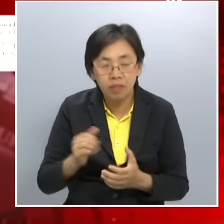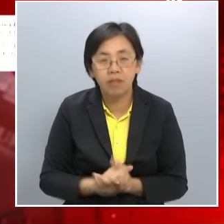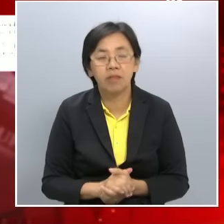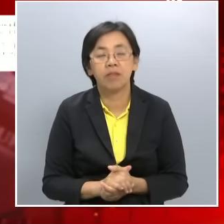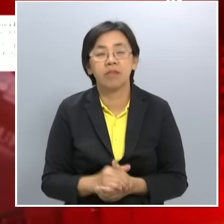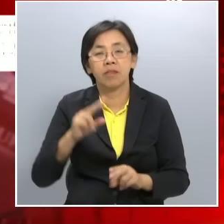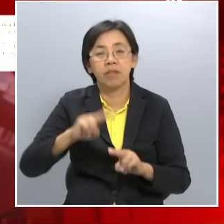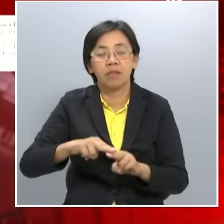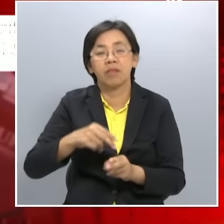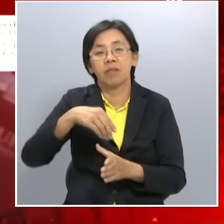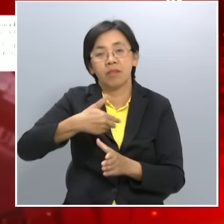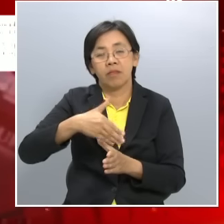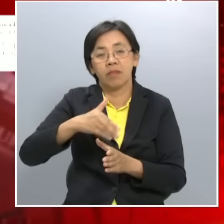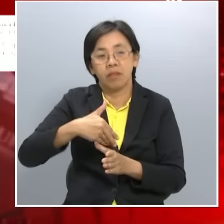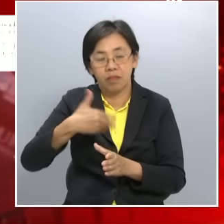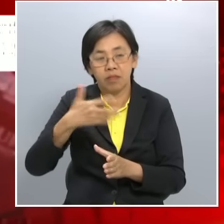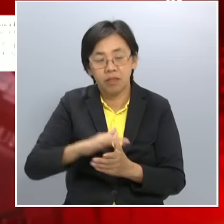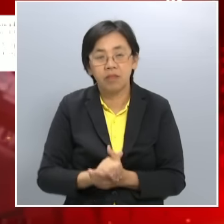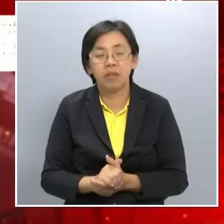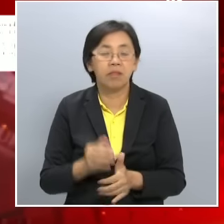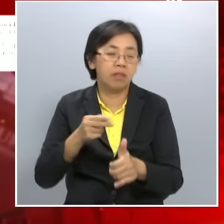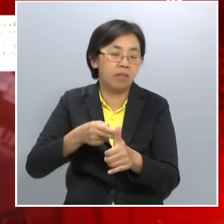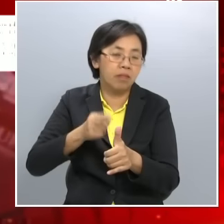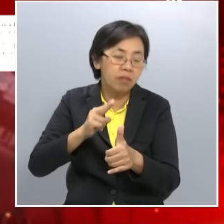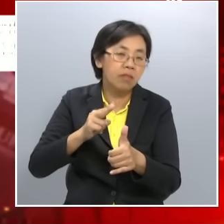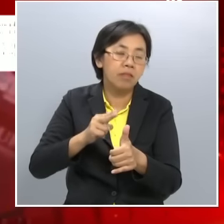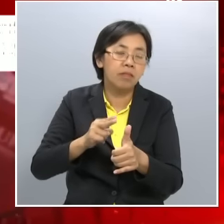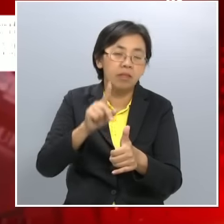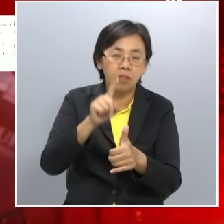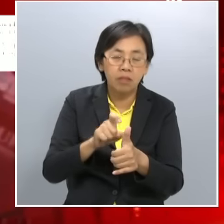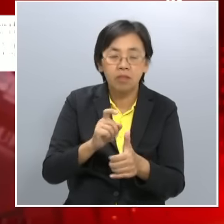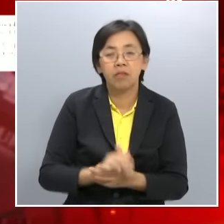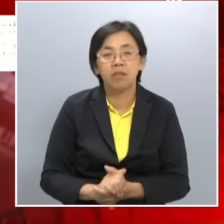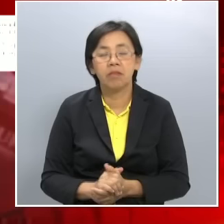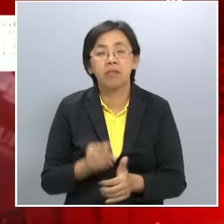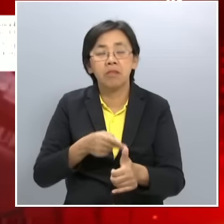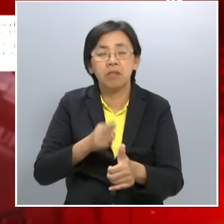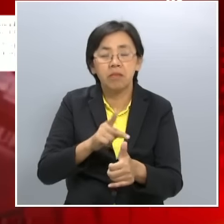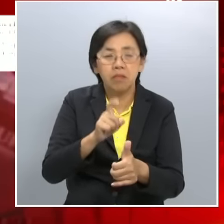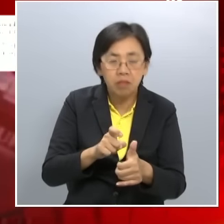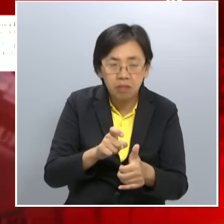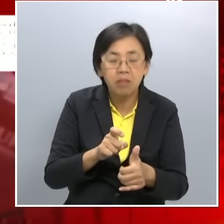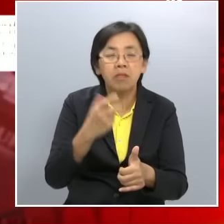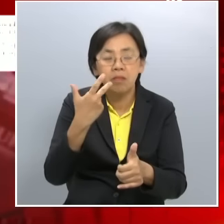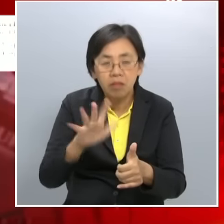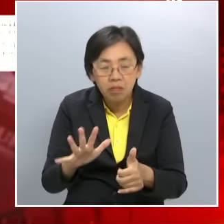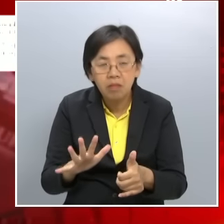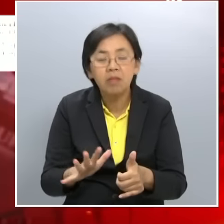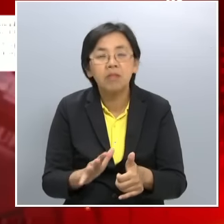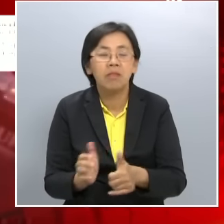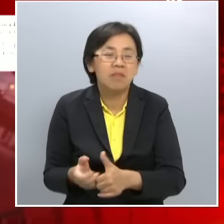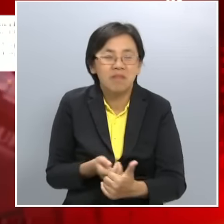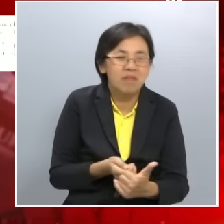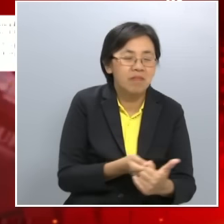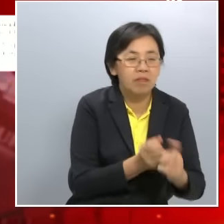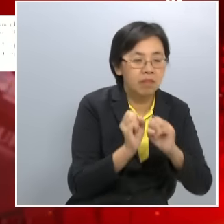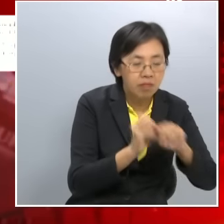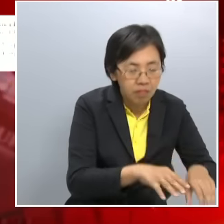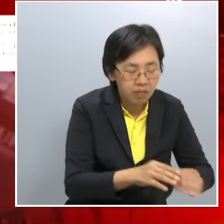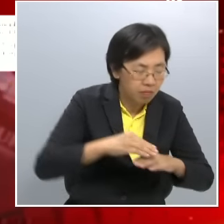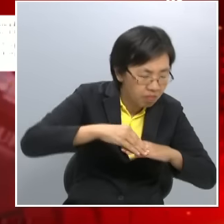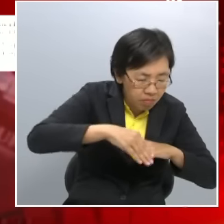ลังแล้วใช้ปืนเนี่ยนะครับยิงท้ายทอยของผู้ตายจนเขาตายเลยครับแล้วลากศพไปทิ้งเหวดอยสุเทพซึ่งตรงจุดนั้นเขาบอกลึกประมาณสัก50